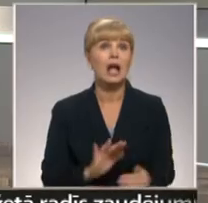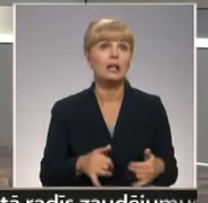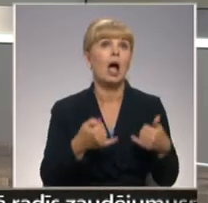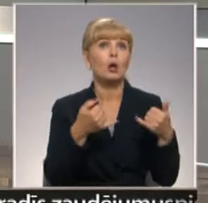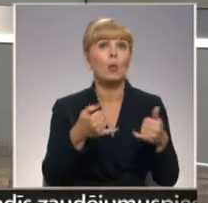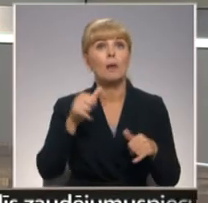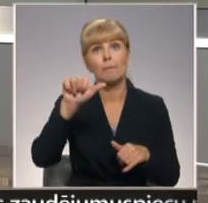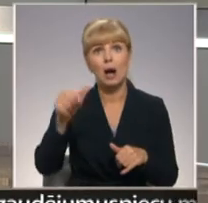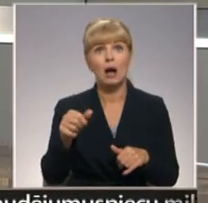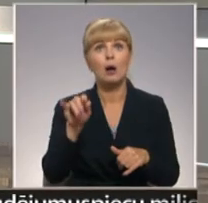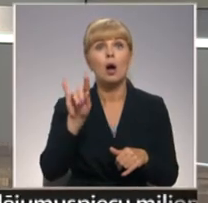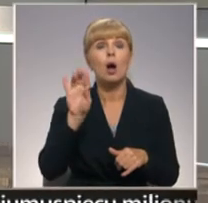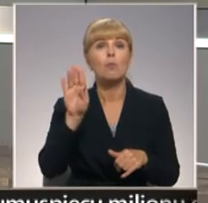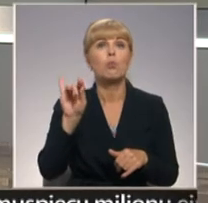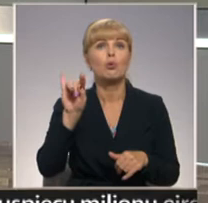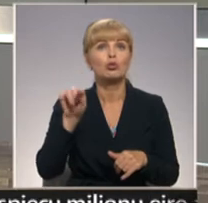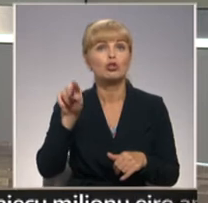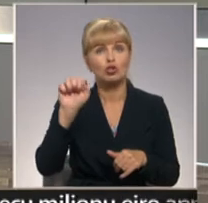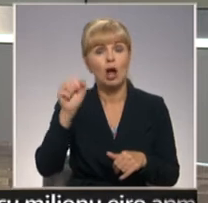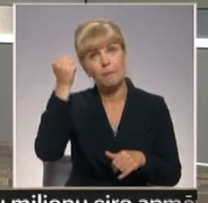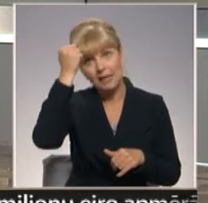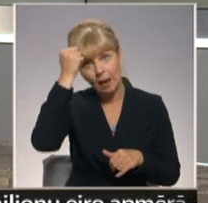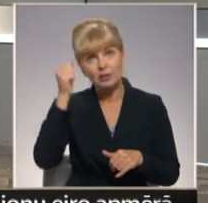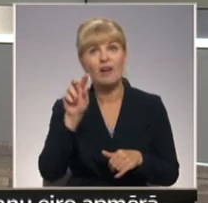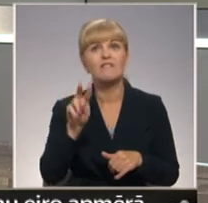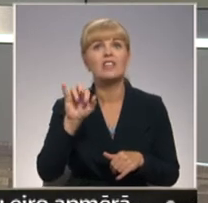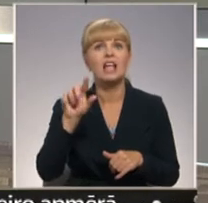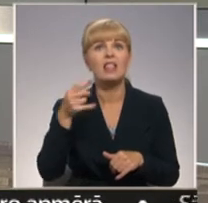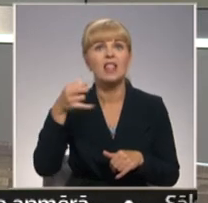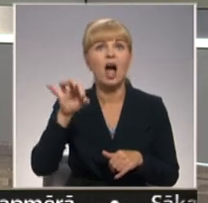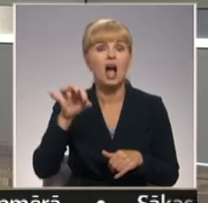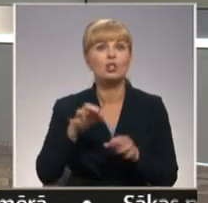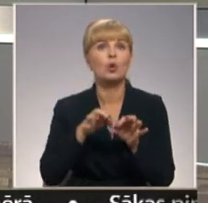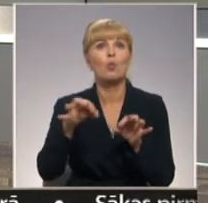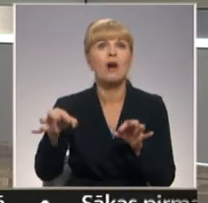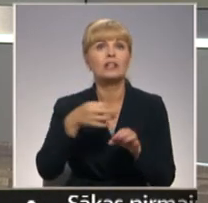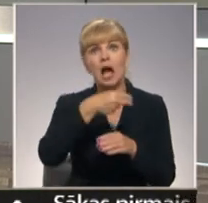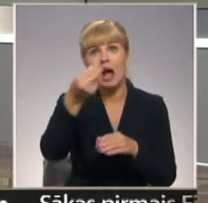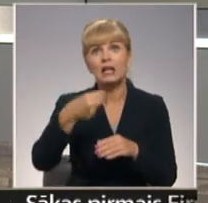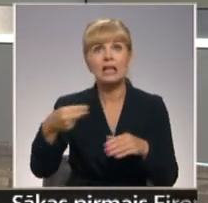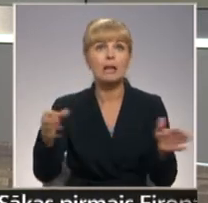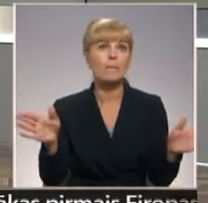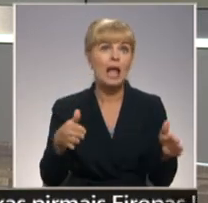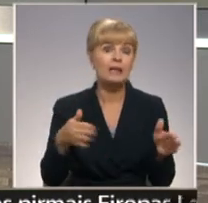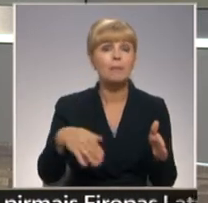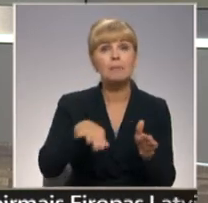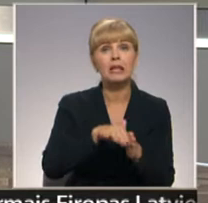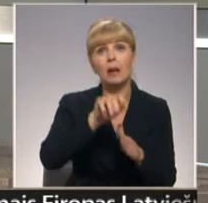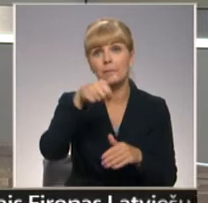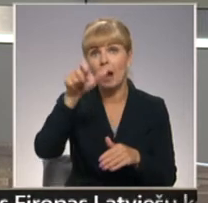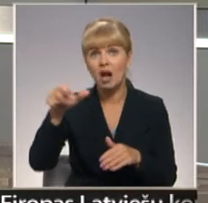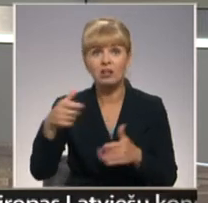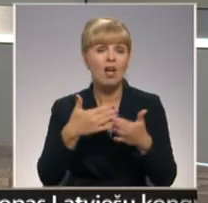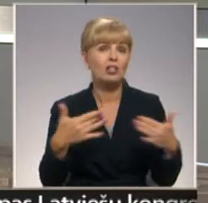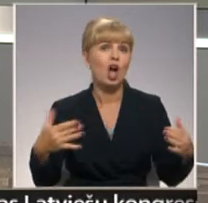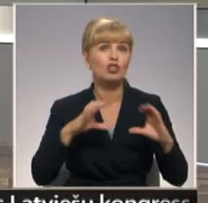Lai godinātu mākslinieku Valda Buša piemiņu, Viļakas novadā glezniecības plenērā piedalījās mākslinieki no dažādām pasaules valstīm.